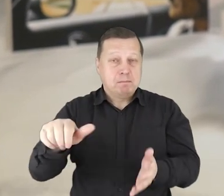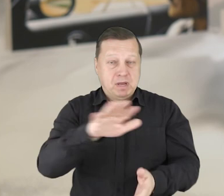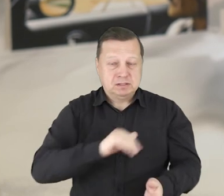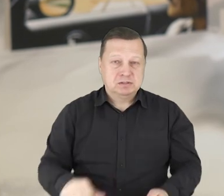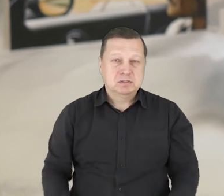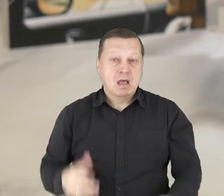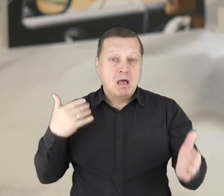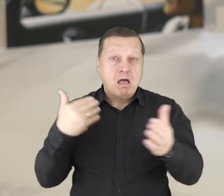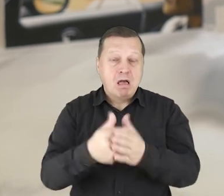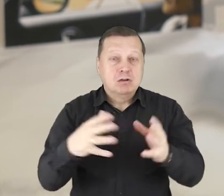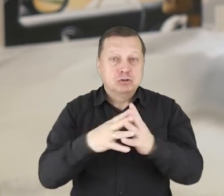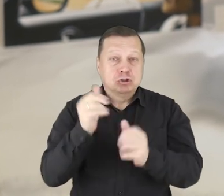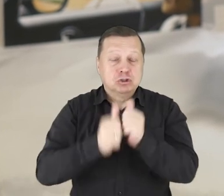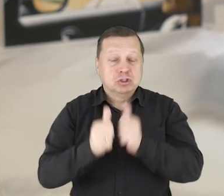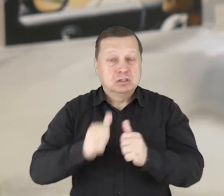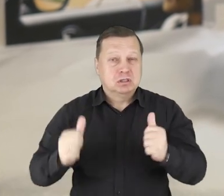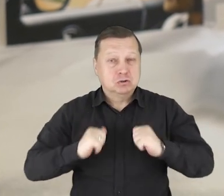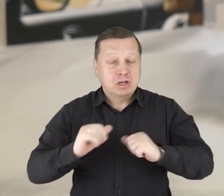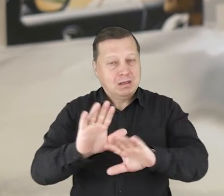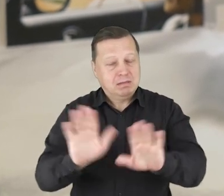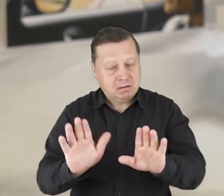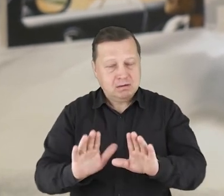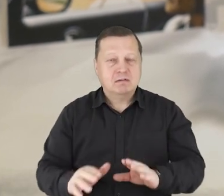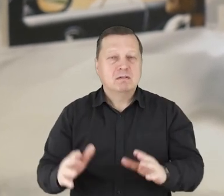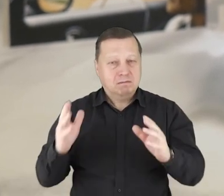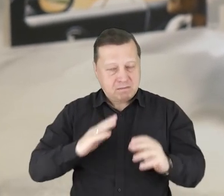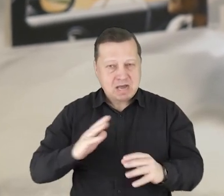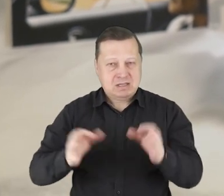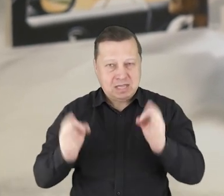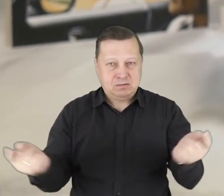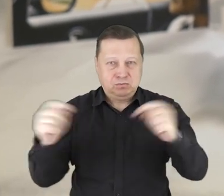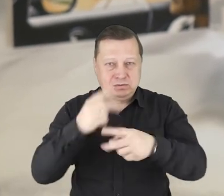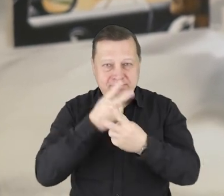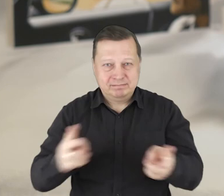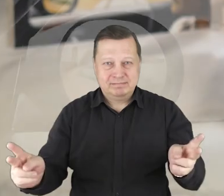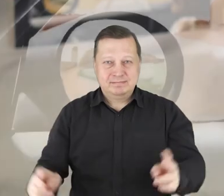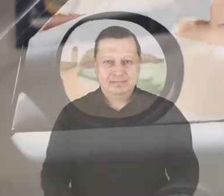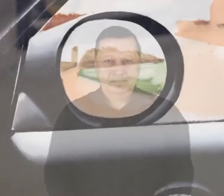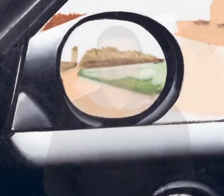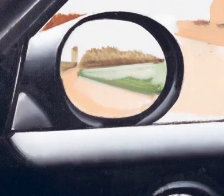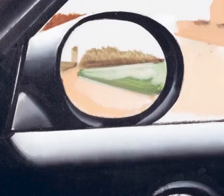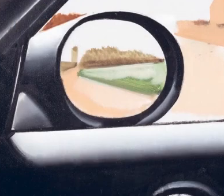czekać do jej końca, do 10 stycznia. Proszę zobaczyć ją już teraz.